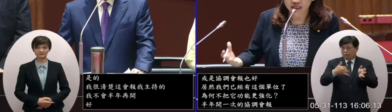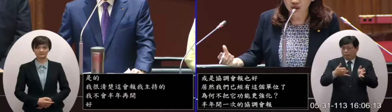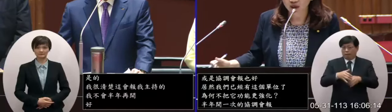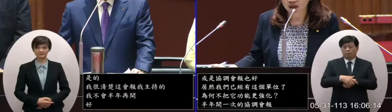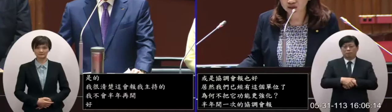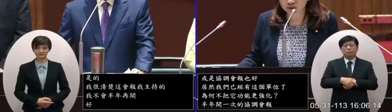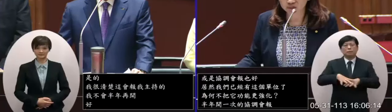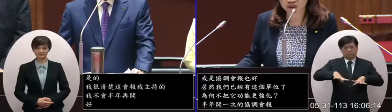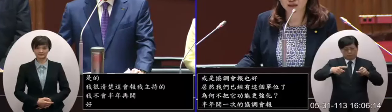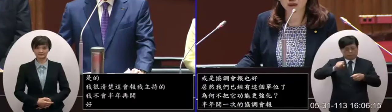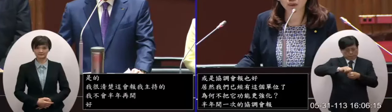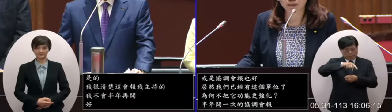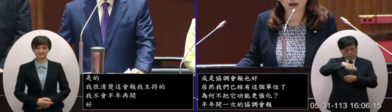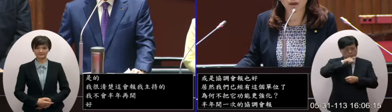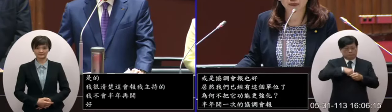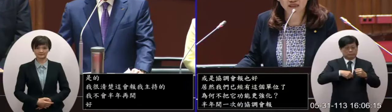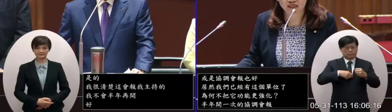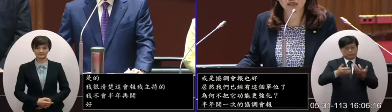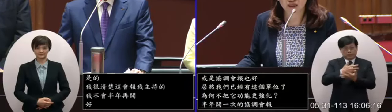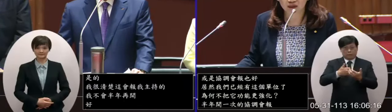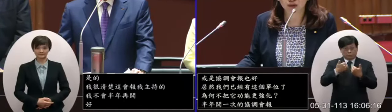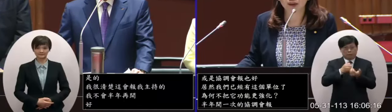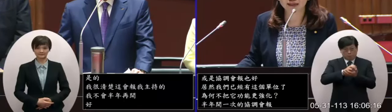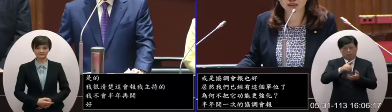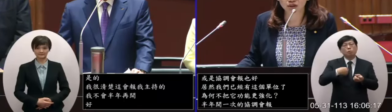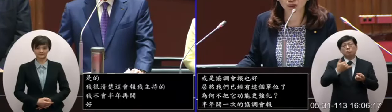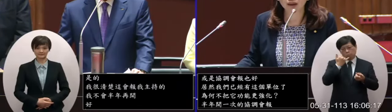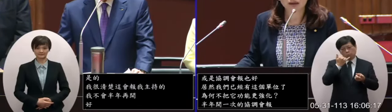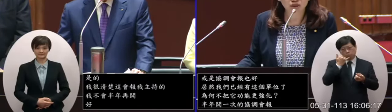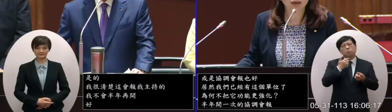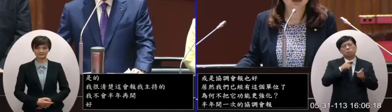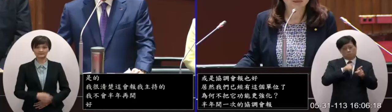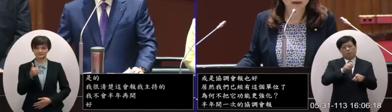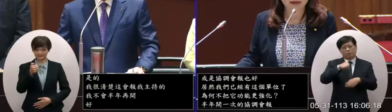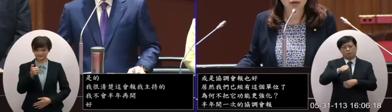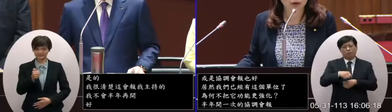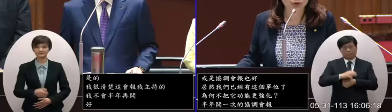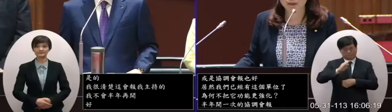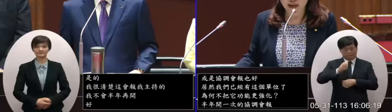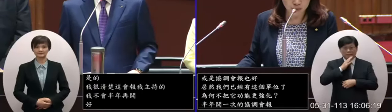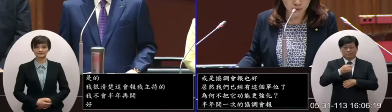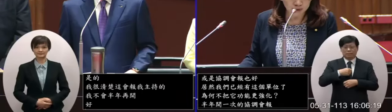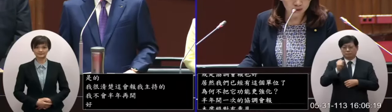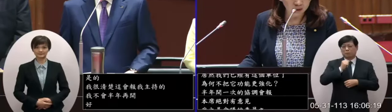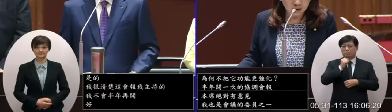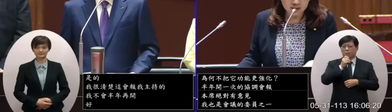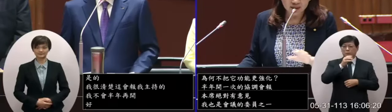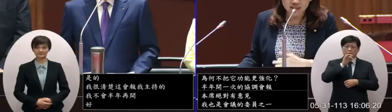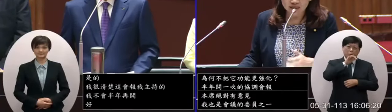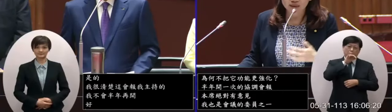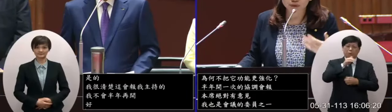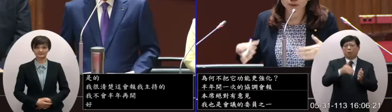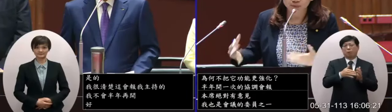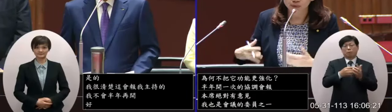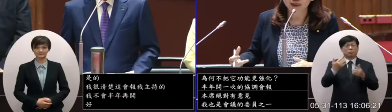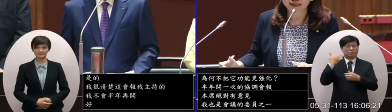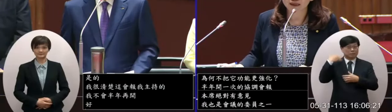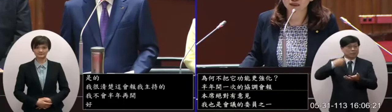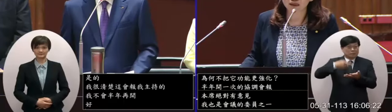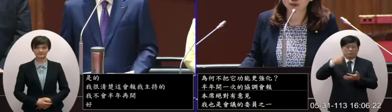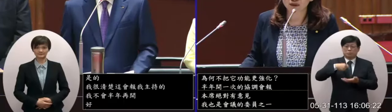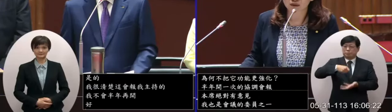们来强化新住民协调汇报，本席也能够来接受。 谢谢。 只是 不能只有嘴巴说。我觉得像上一届我就